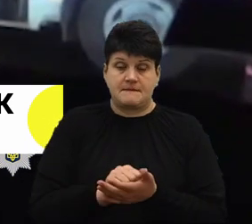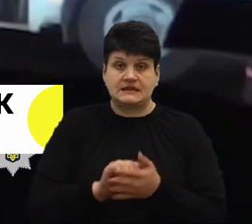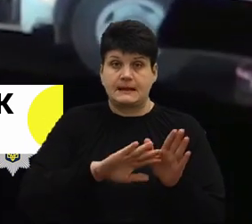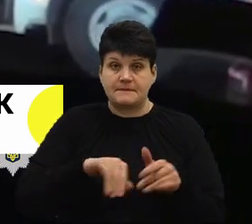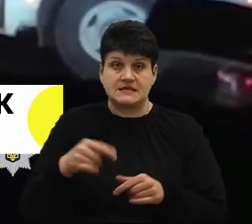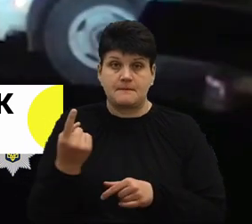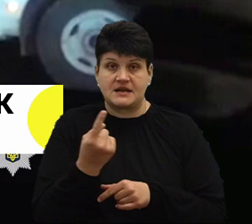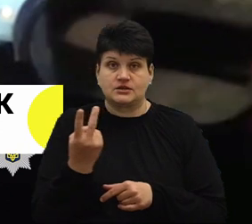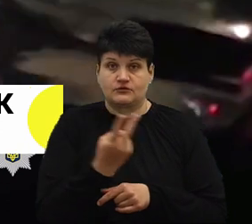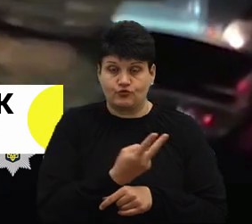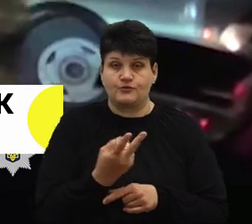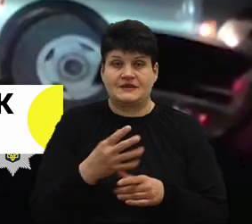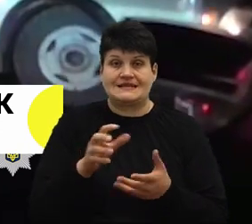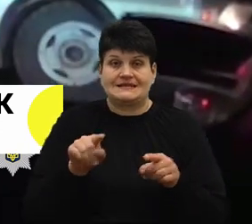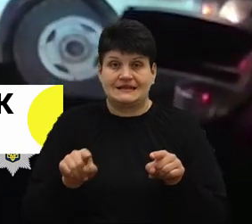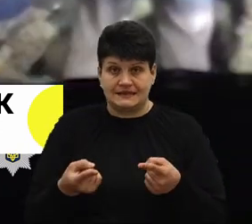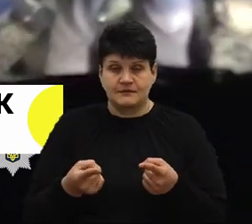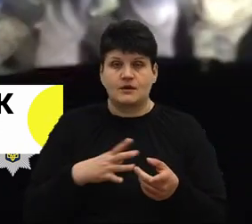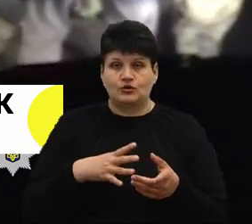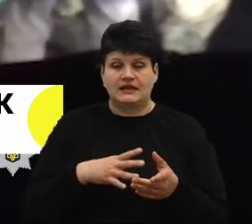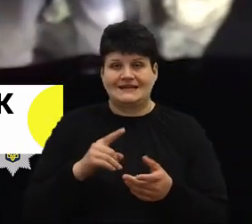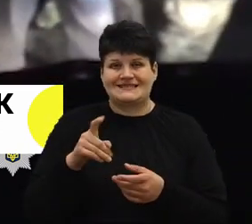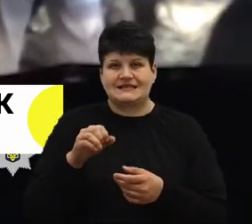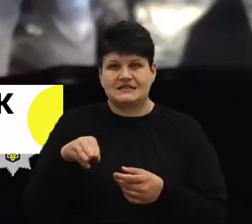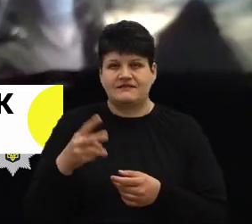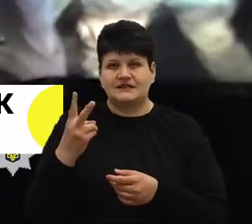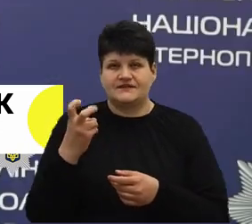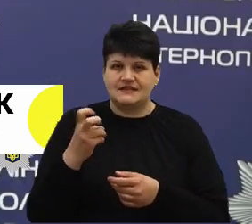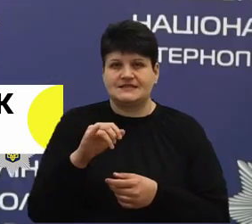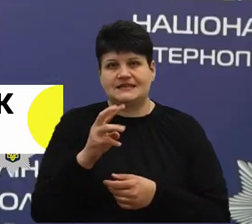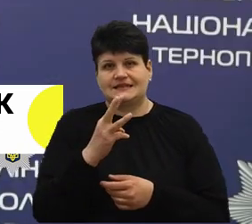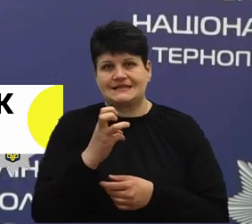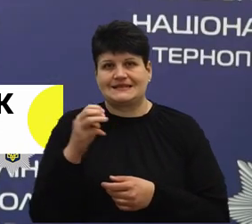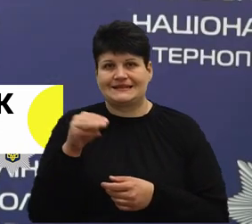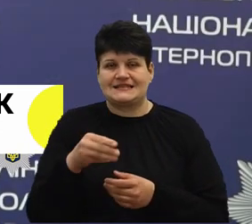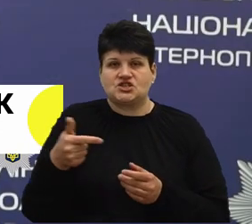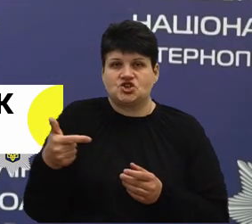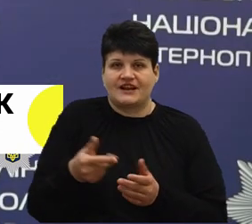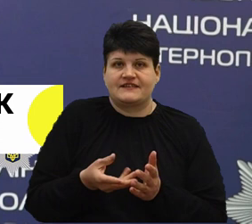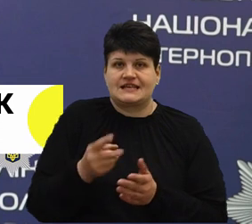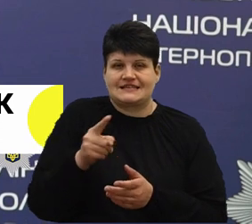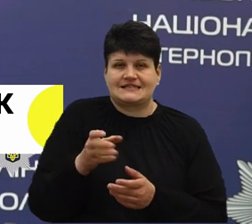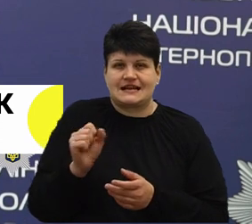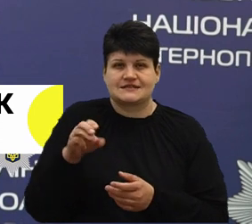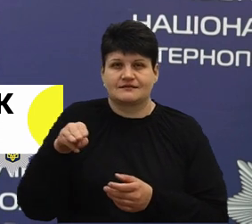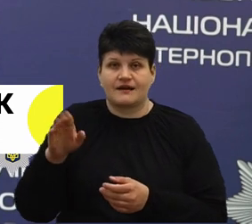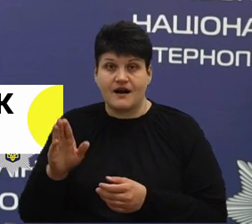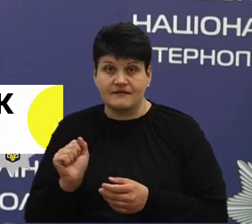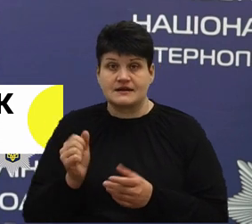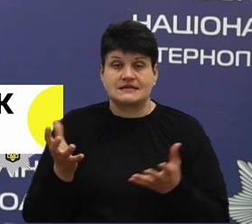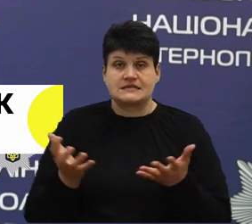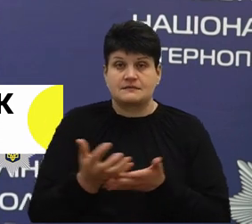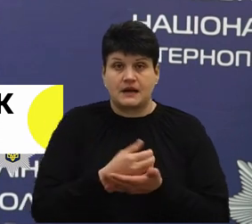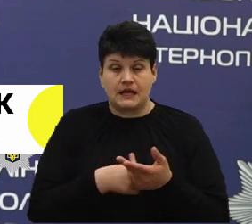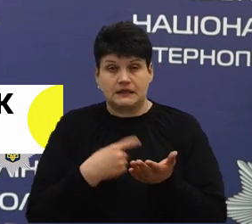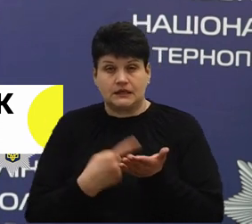перших двох затримань суд відписка в чоловіка під заставу у розмірі 200 та 300 тисяч гривень Марія Мацишин каже збирати докази та стежити за